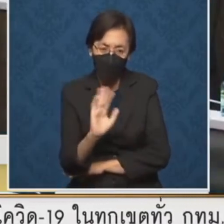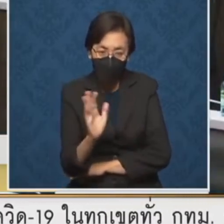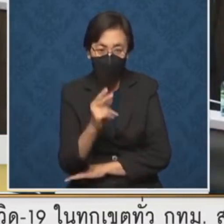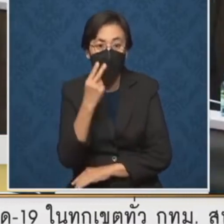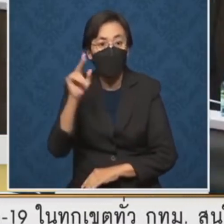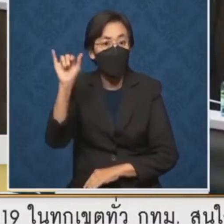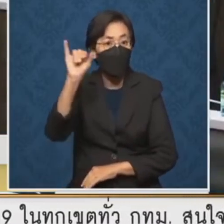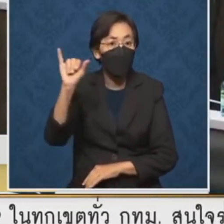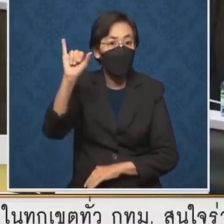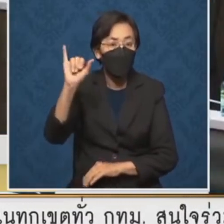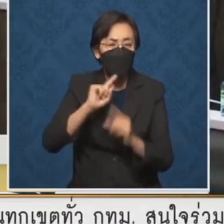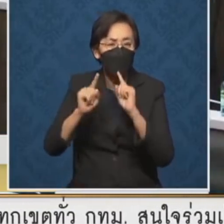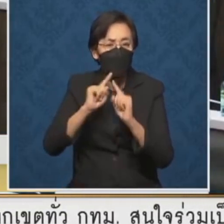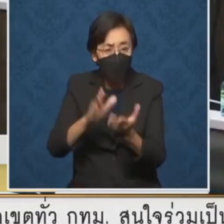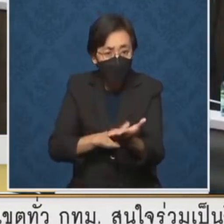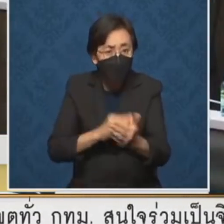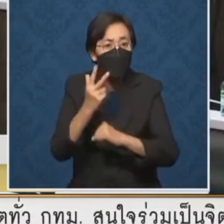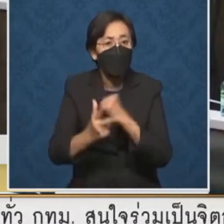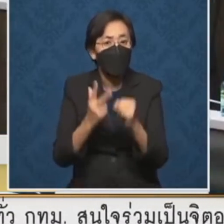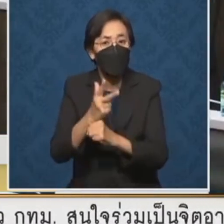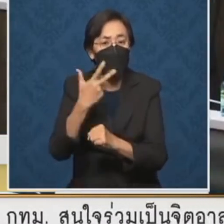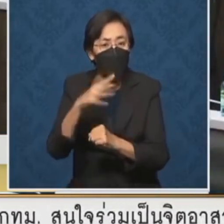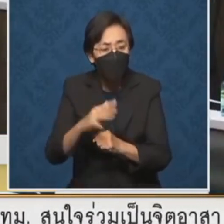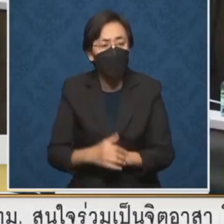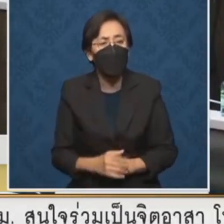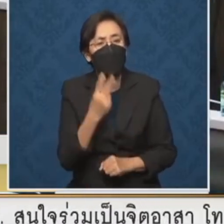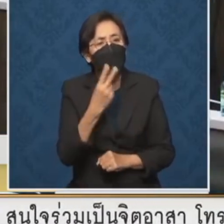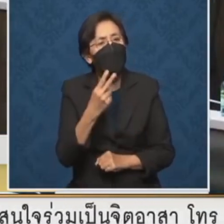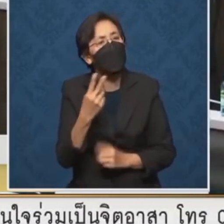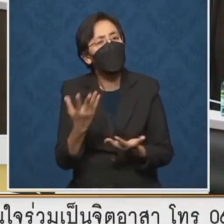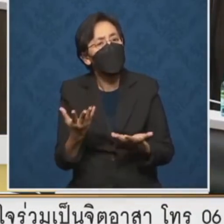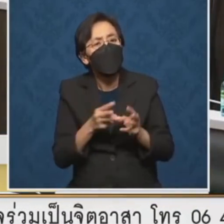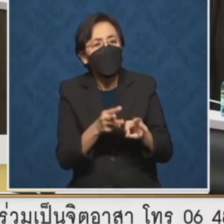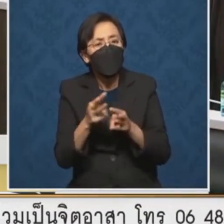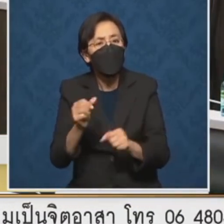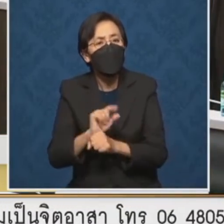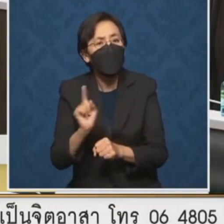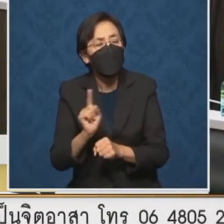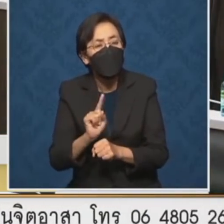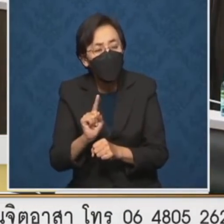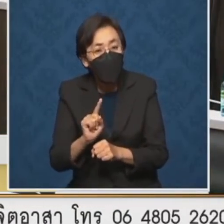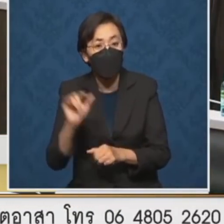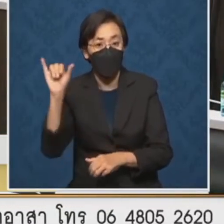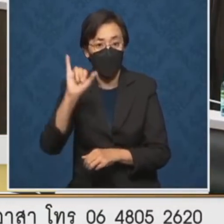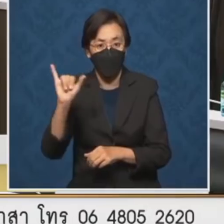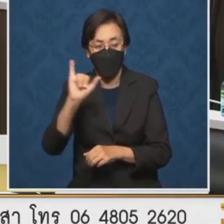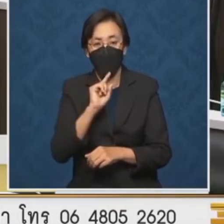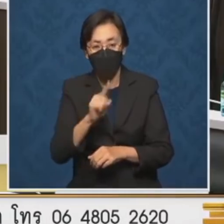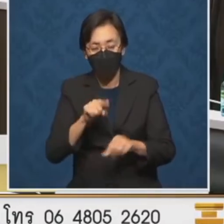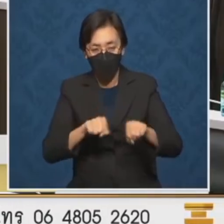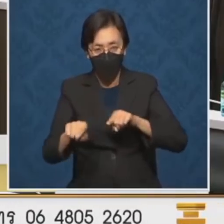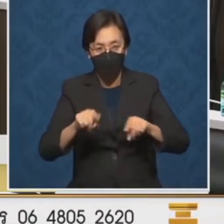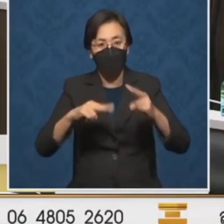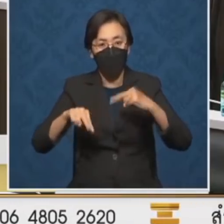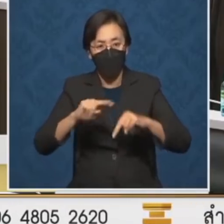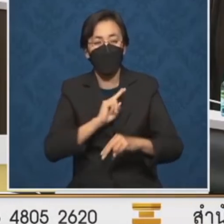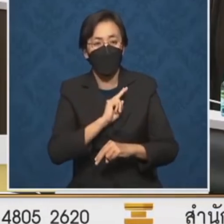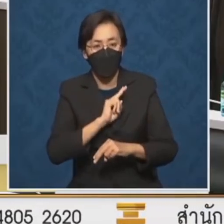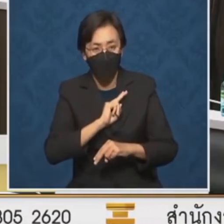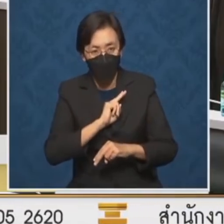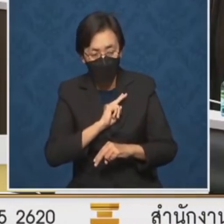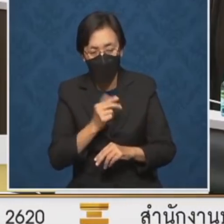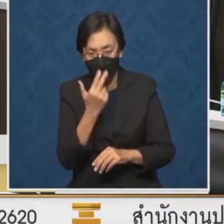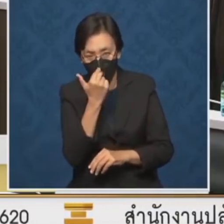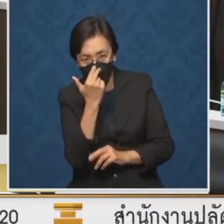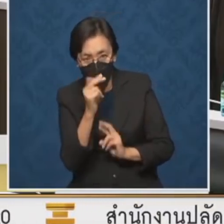ปครับเขาคุยเรื่องนี้กันมา3ปีแล้วครับมาดูครับว่าเขาใช้หลักปฏิบัติอะไรบ้างครับเขาพูดถึงการกำกับดูแลตัวเองการเฝ้า